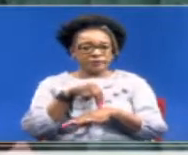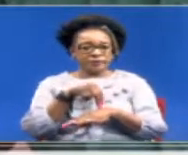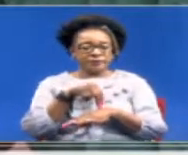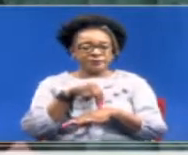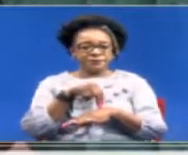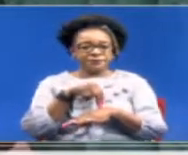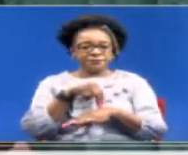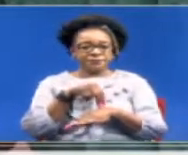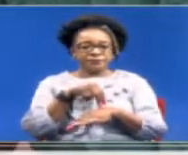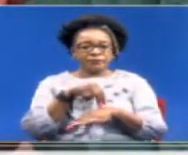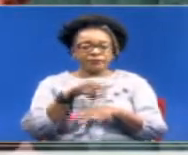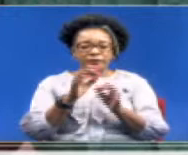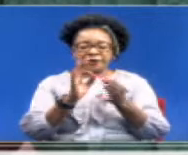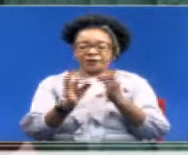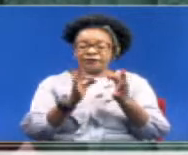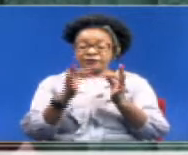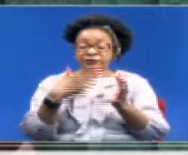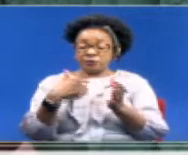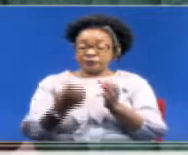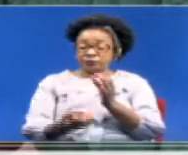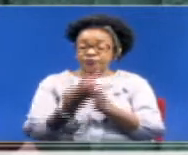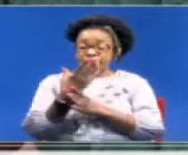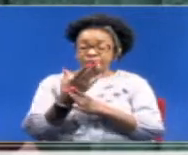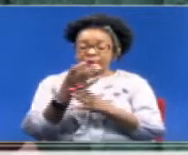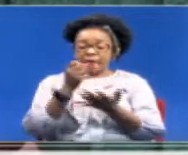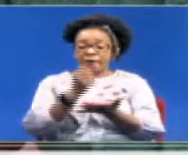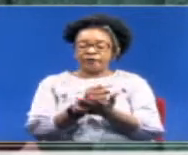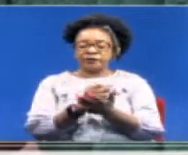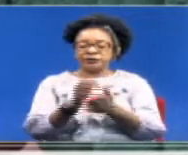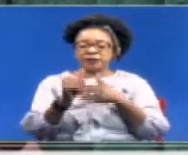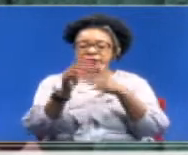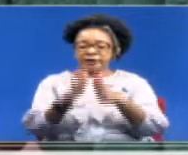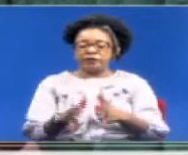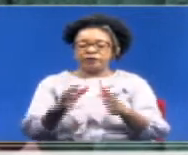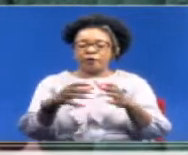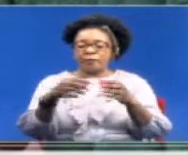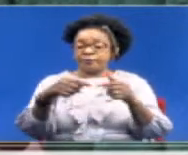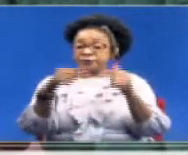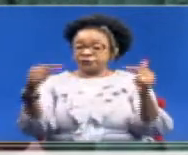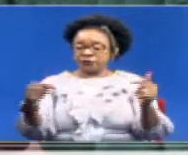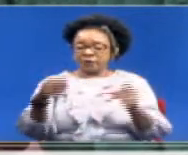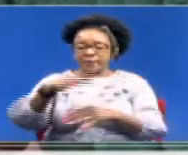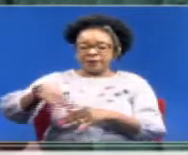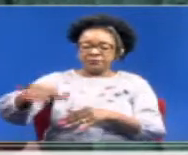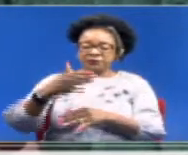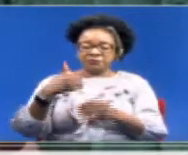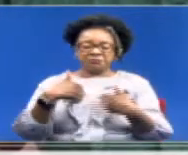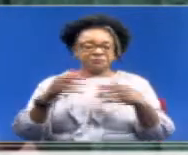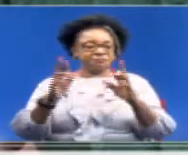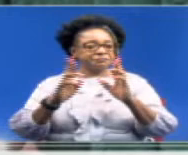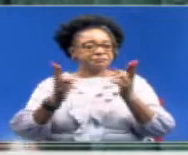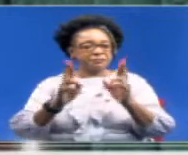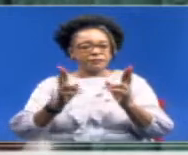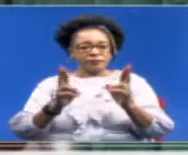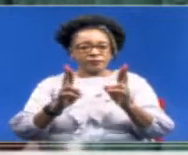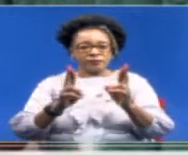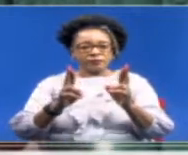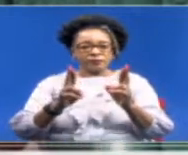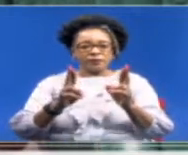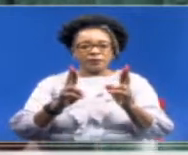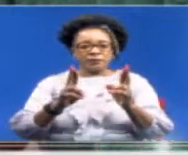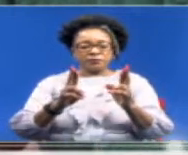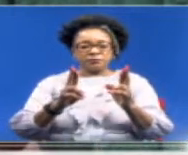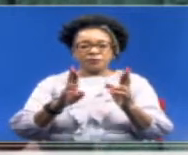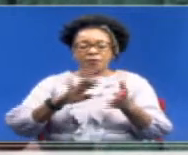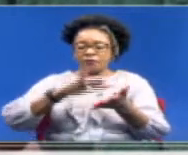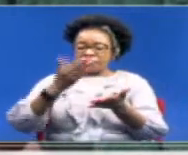wanataka tutengeneze ofisi ya leader of opposition kule bunge, niko tayari to fund na serikali ya Kenya. Awe